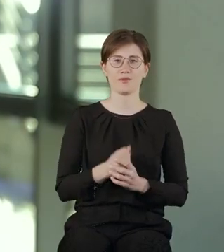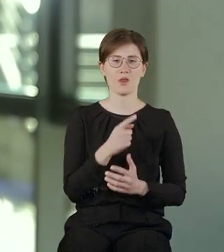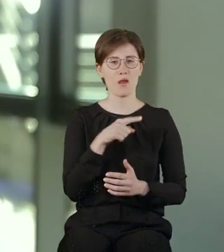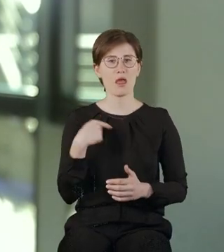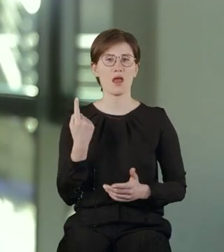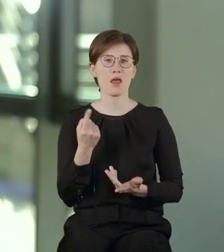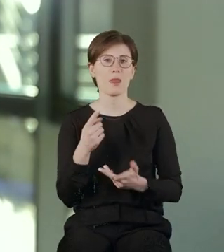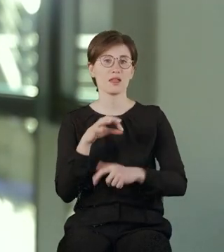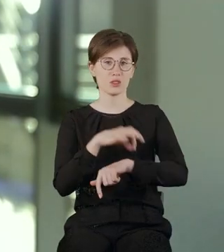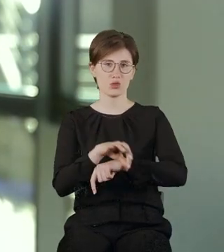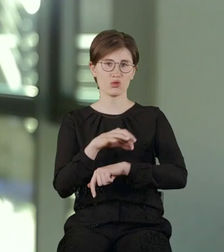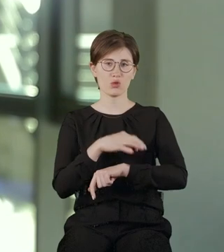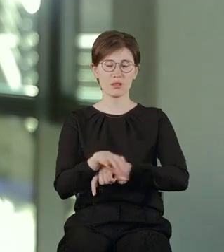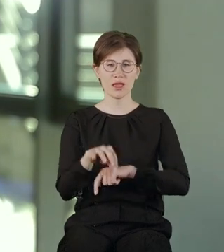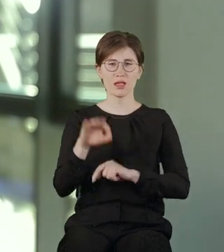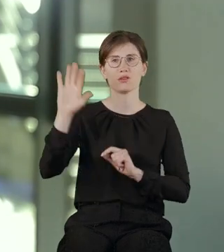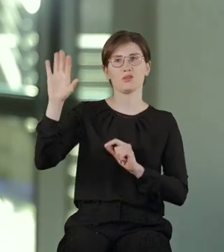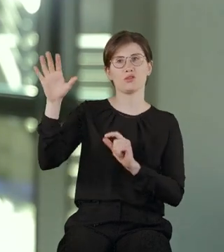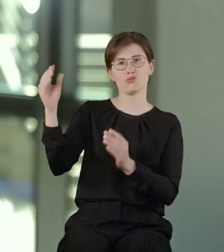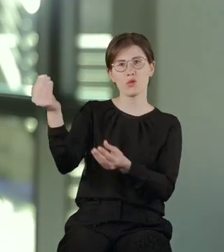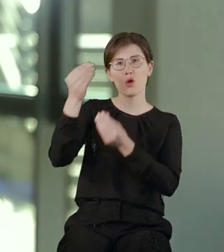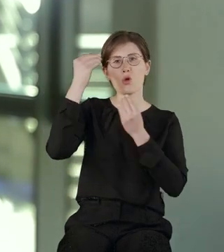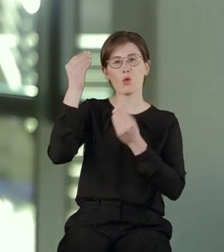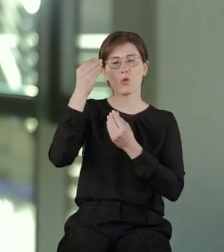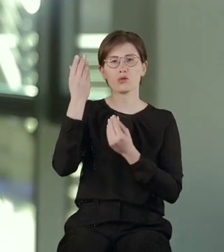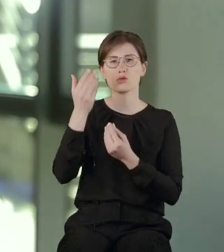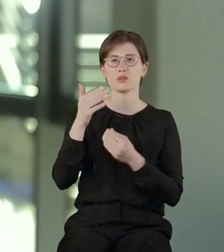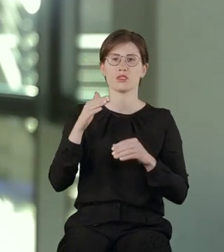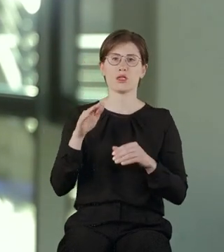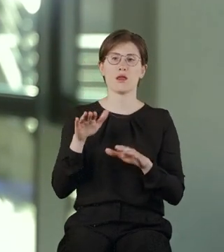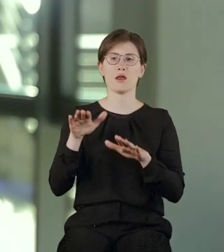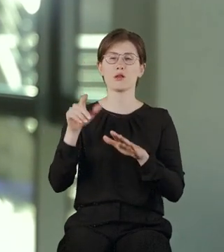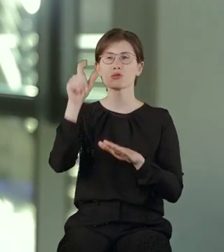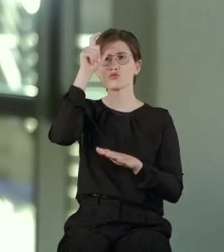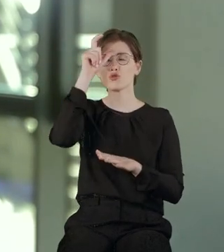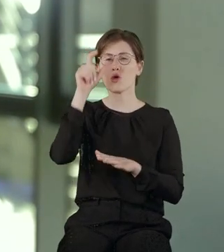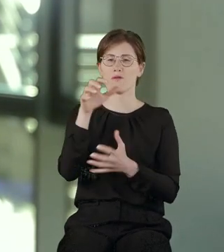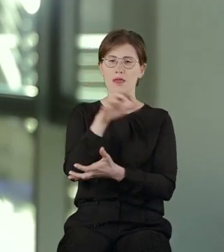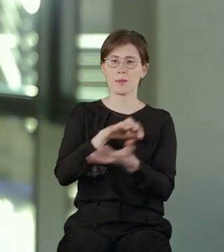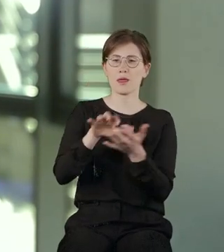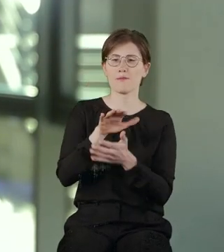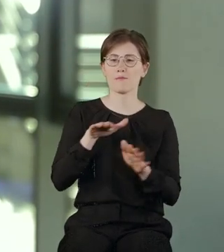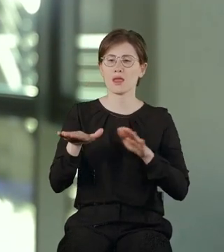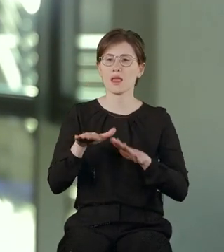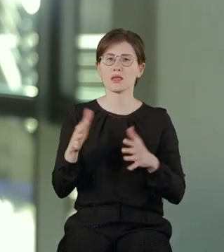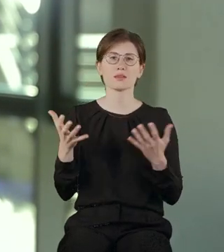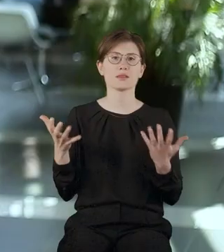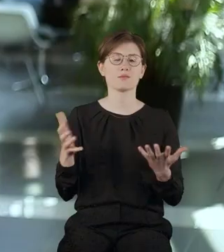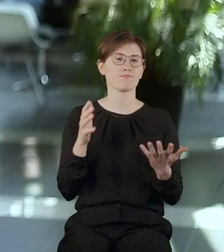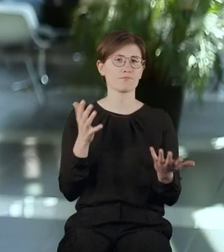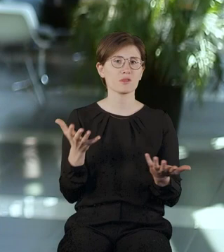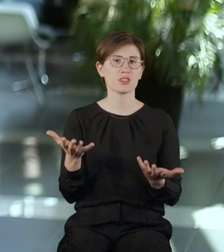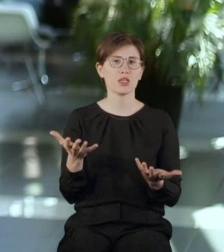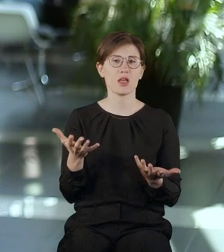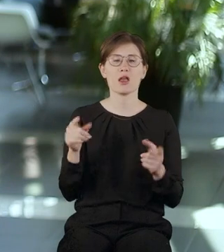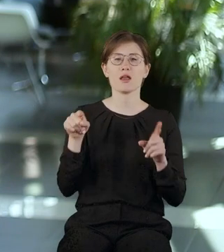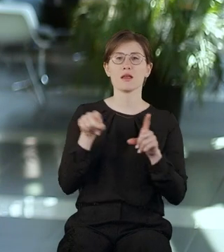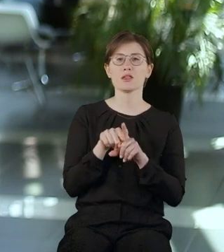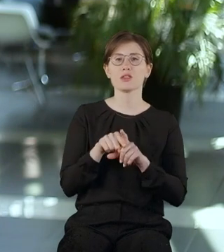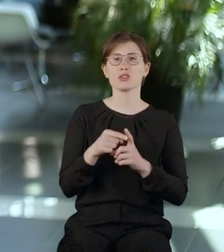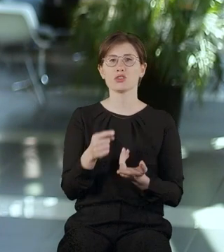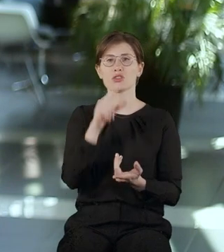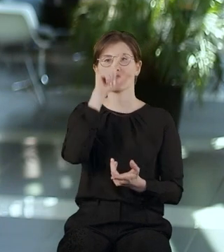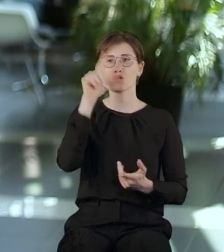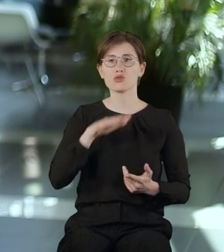studenci zapoznają się z miejscem człowieka w dzisiejszym świecie, ze społecznymi i językowymi